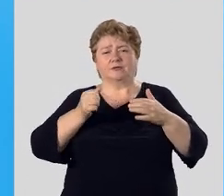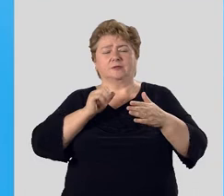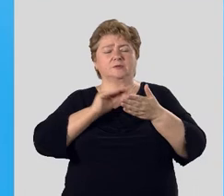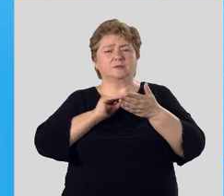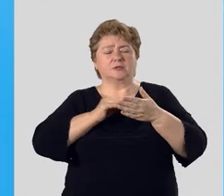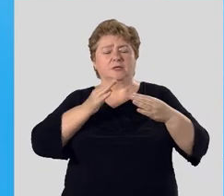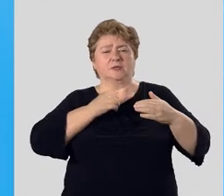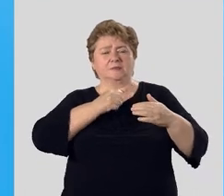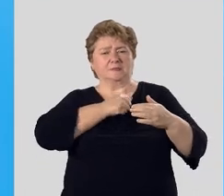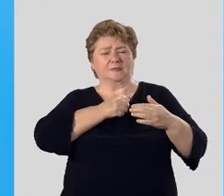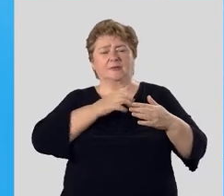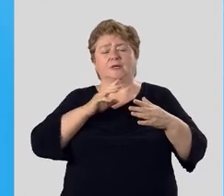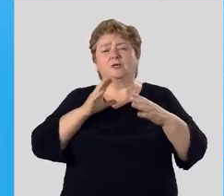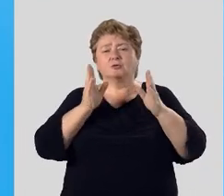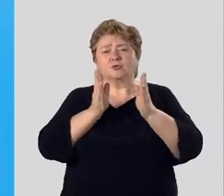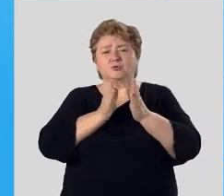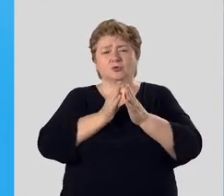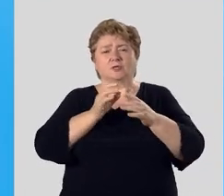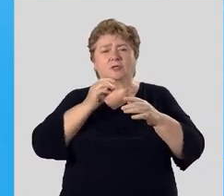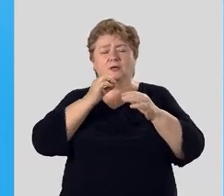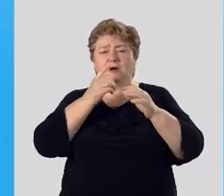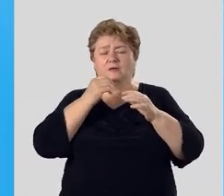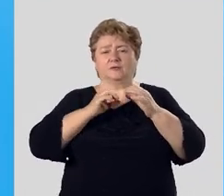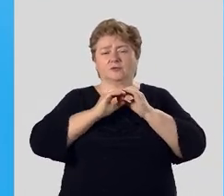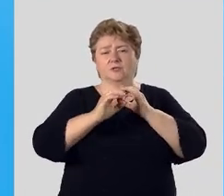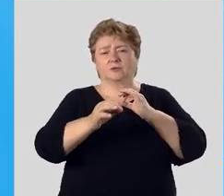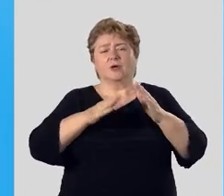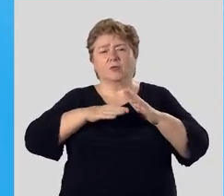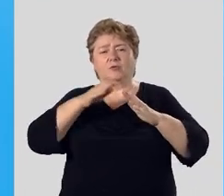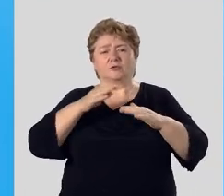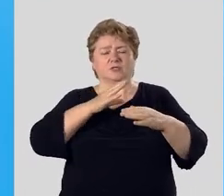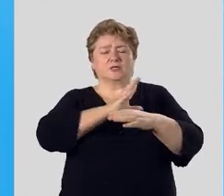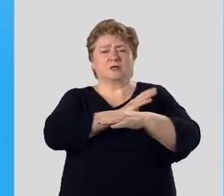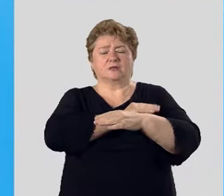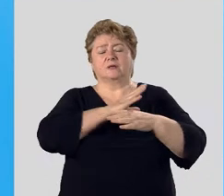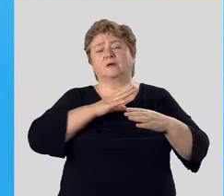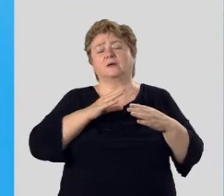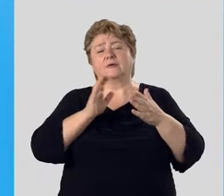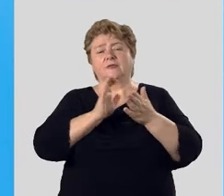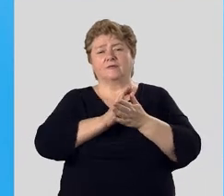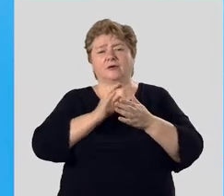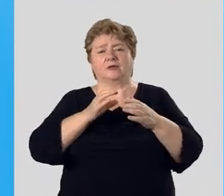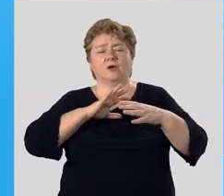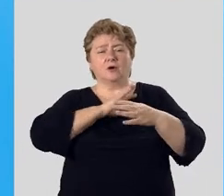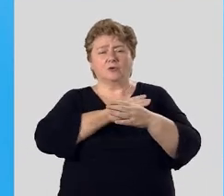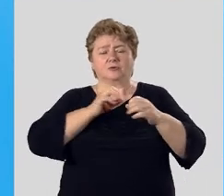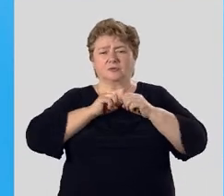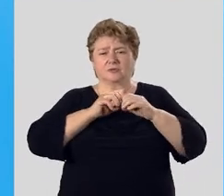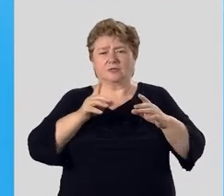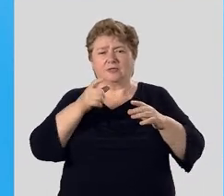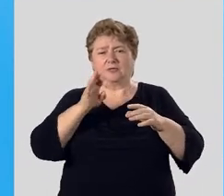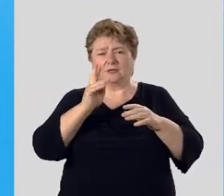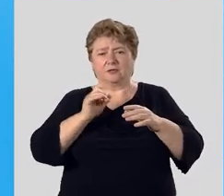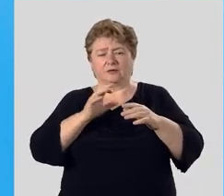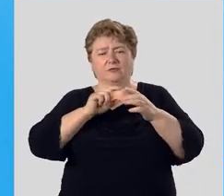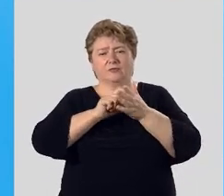учащенное сердцебиение, сужение кровеносных сосудов, повышение артериального давления, усиление расщепления